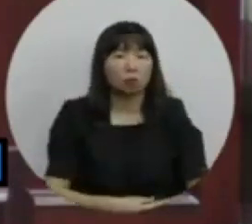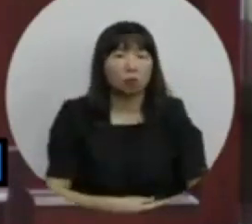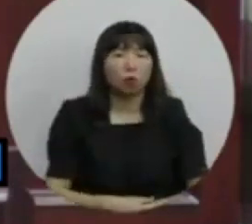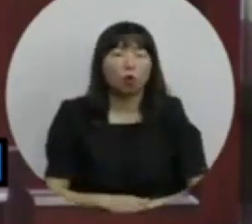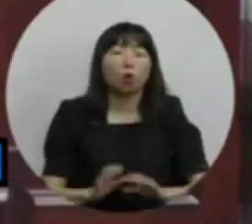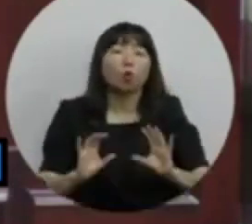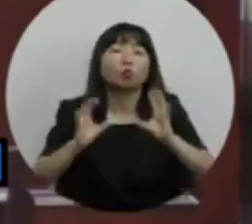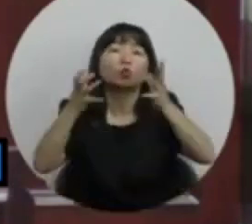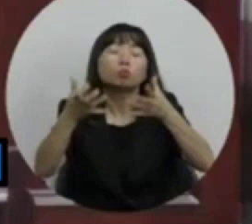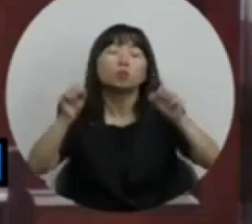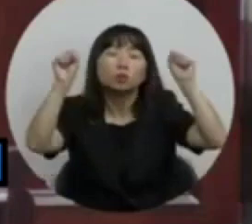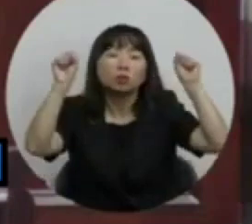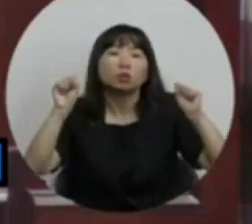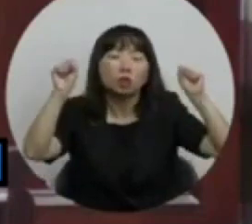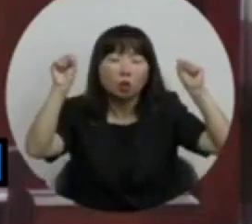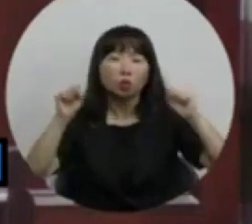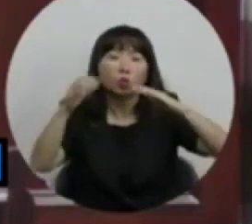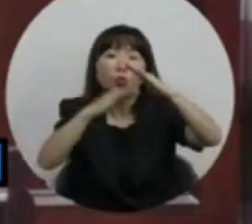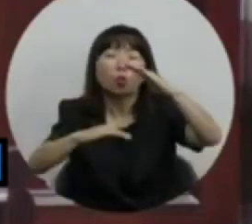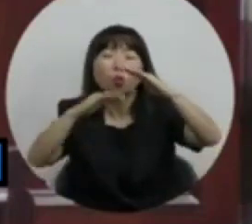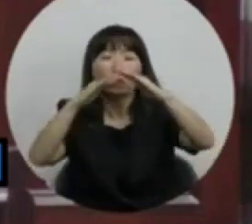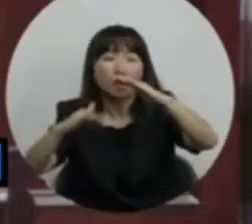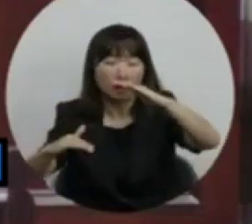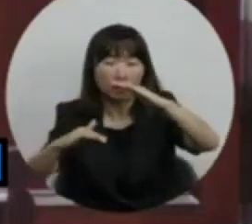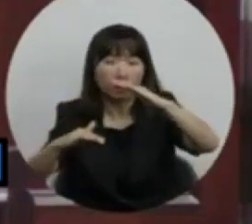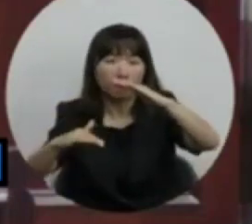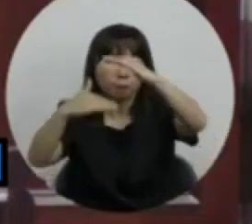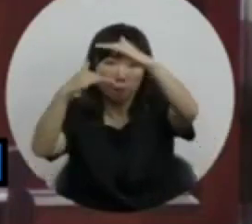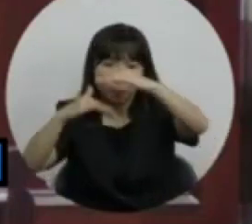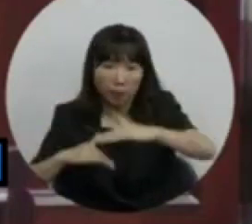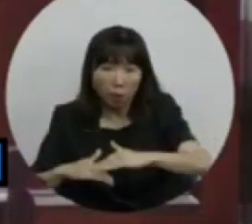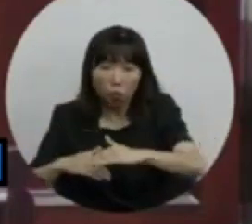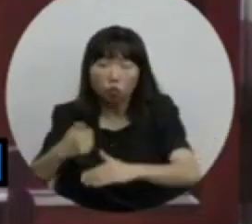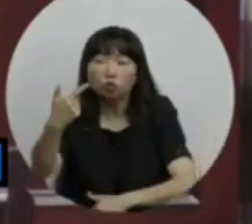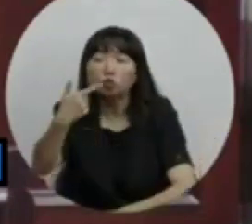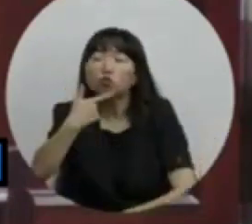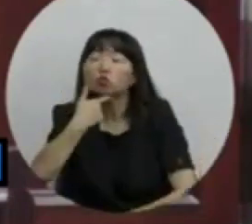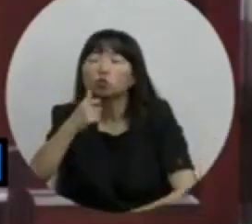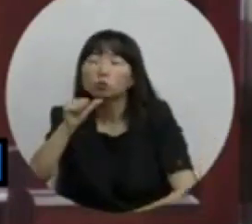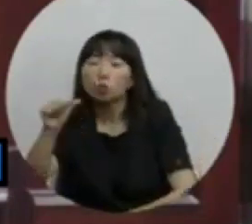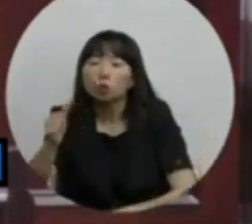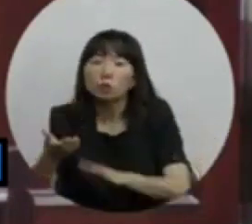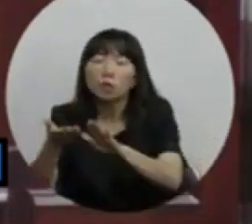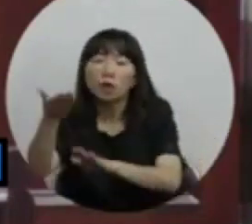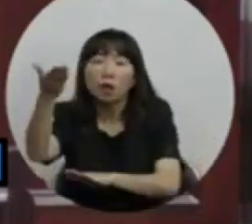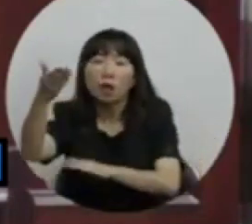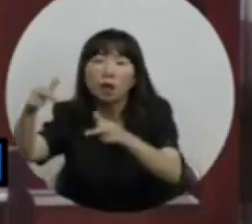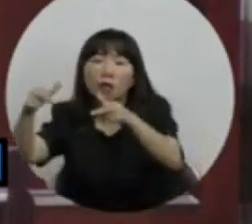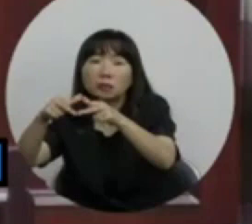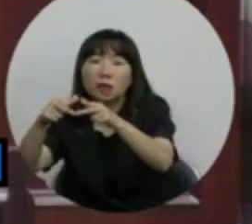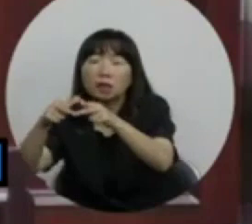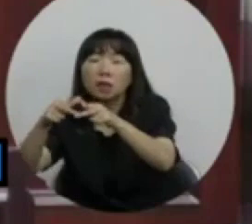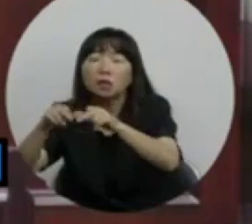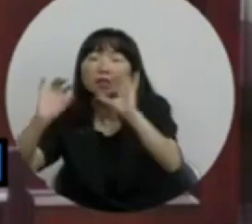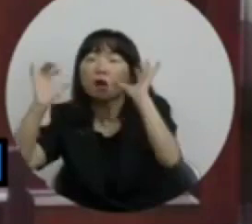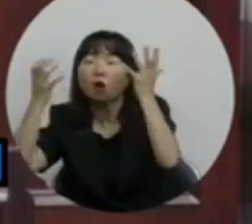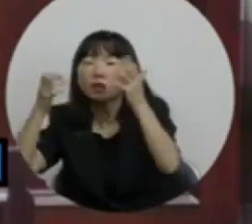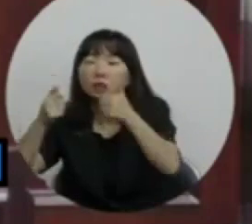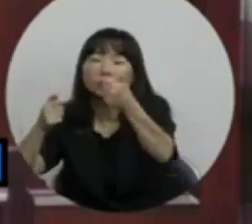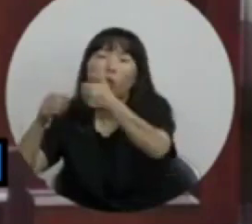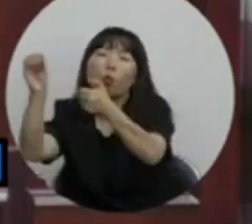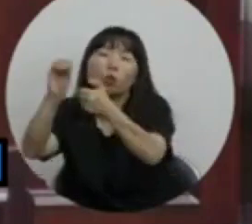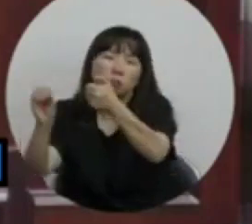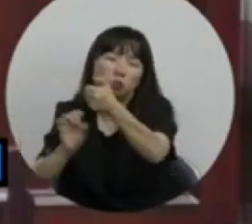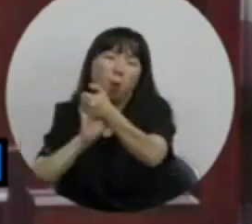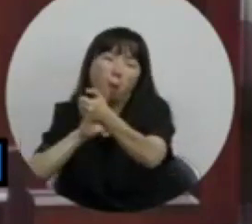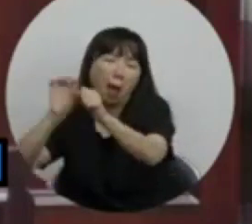국민체육공단 시설 이런 거는 또 거기는 또 65세 이상 장애인 어린이에 대해서 50% 감면하도록 되어